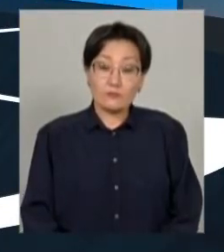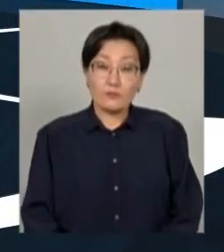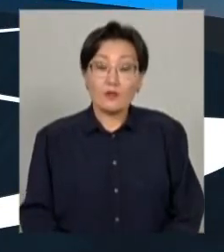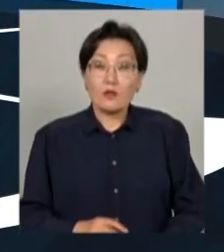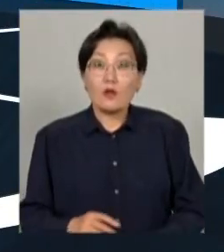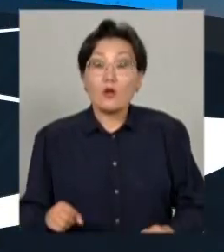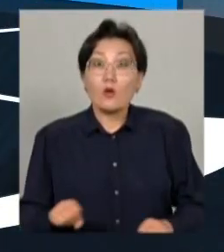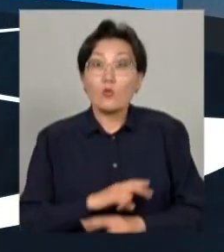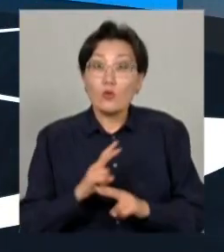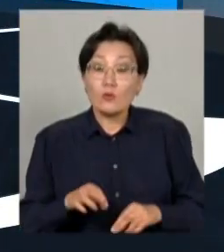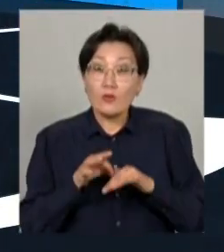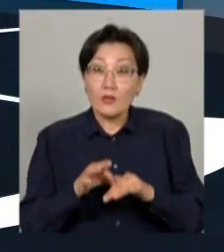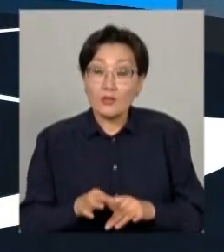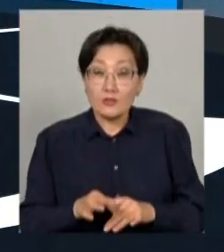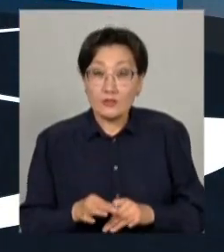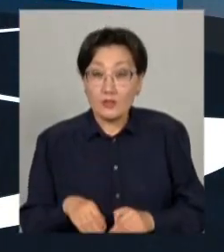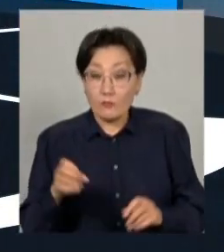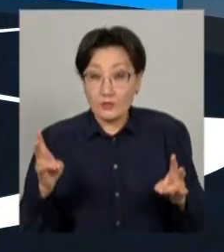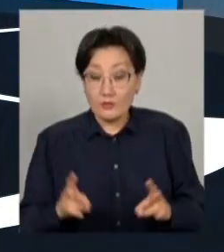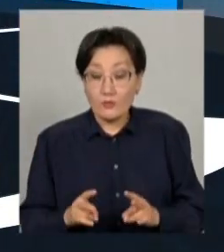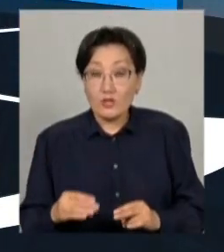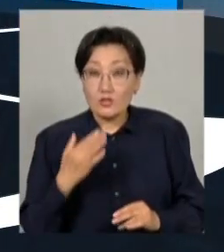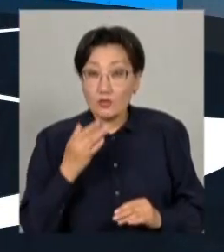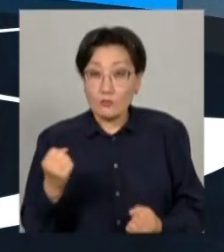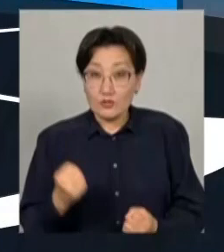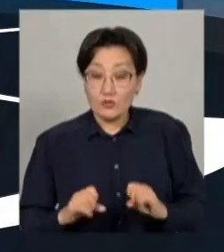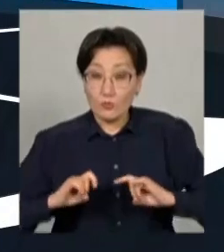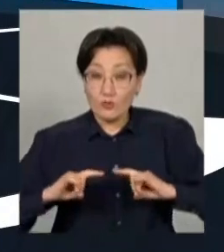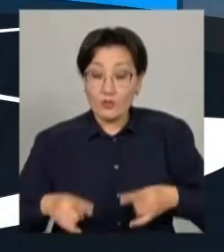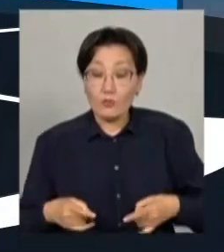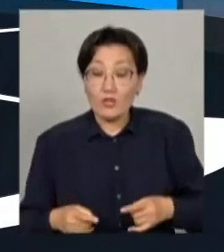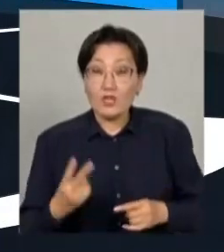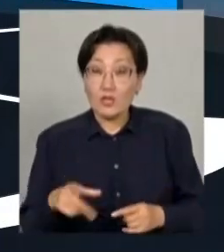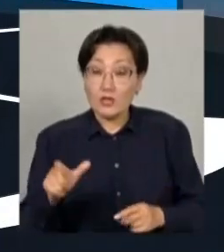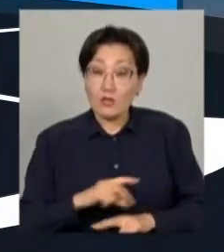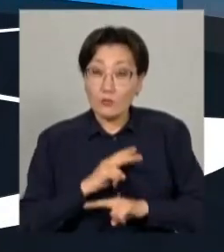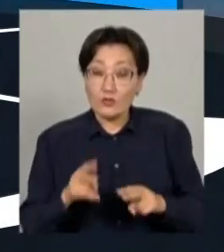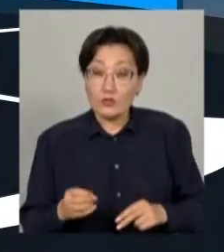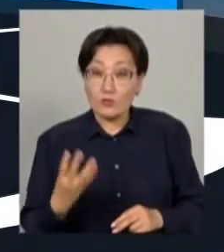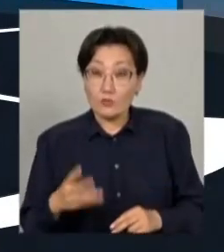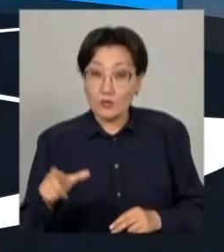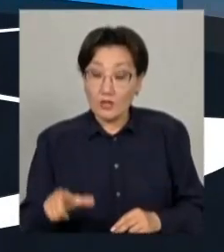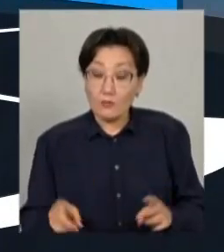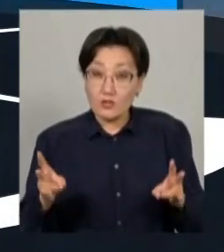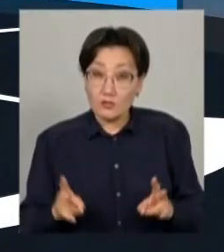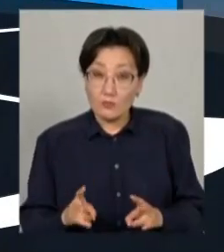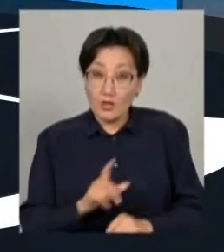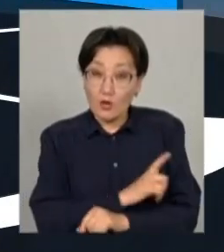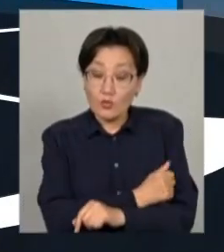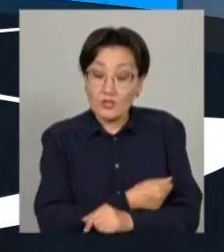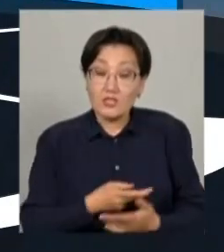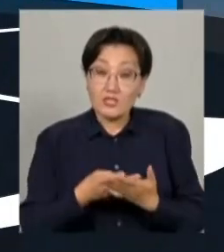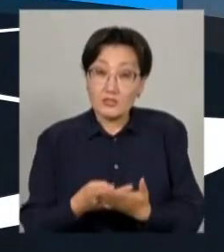Өлімге әкелген апат. Алматы Өскемен тас жолында шетелдік көлік аударылып, екі адам тіл тартпай кетті. Тағы төртеуі жарақат алып,